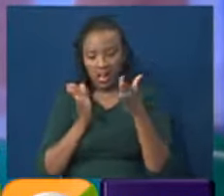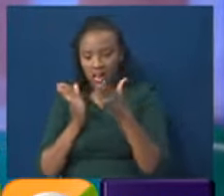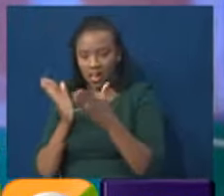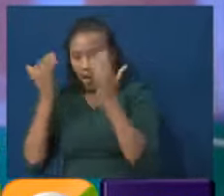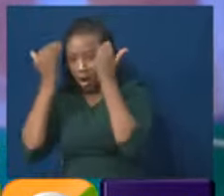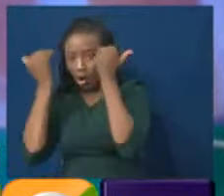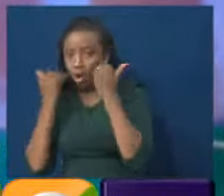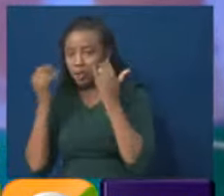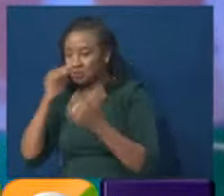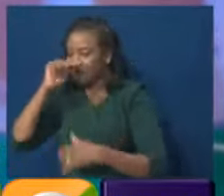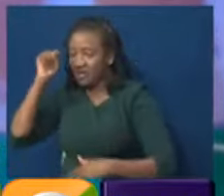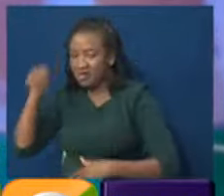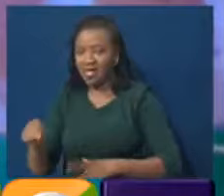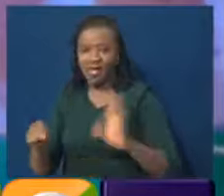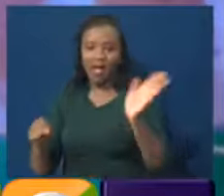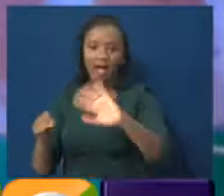judiciary.